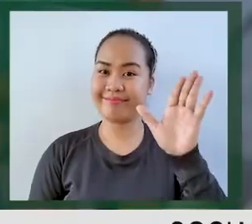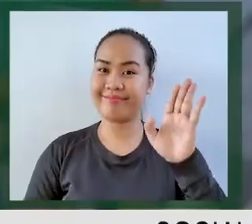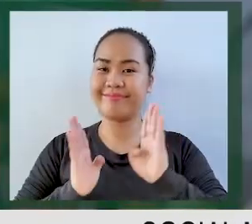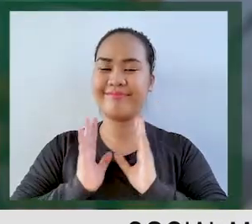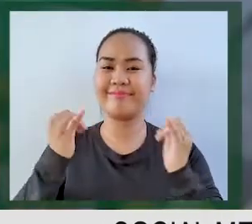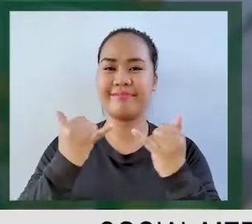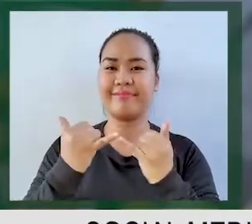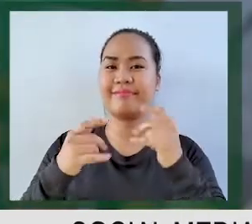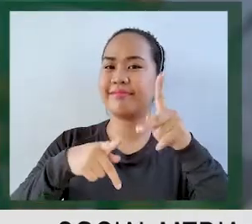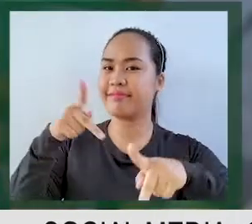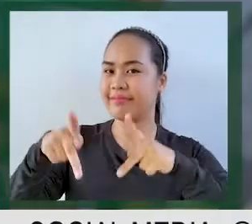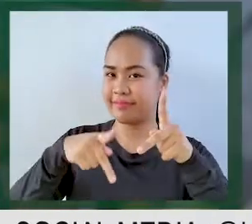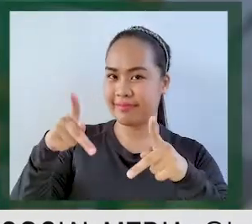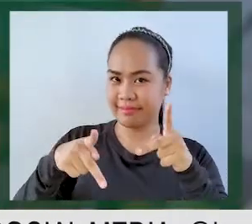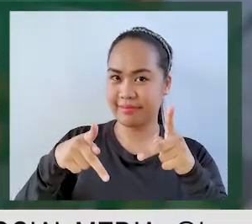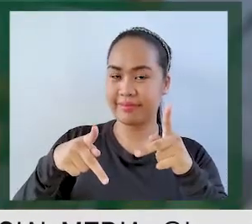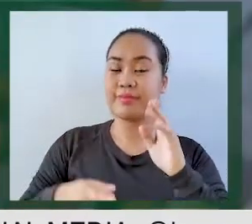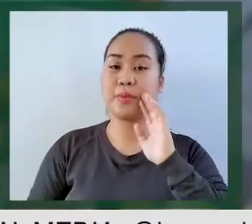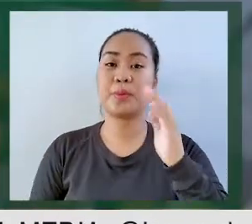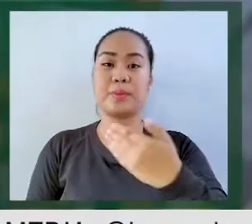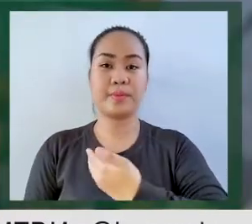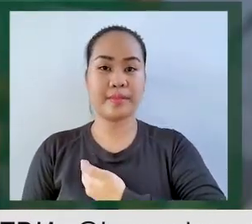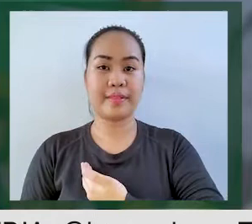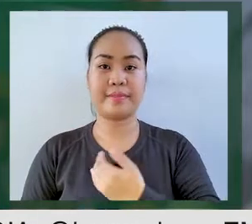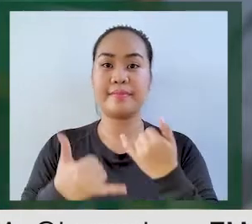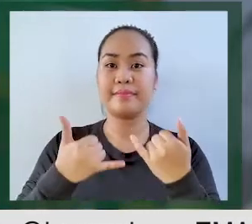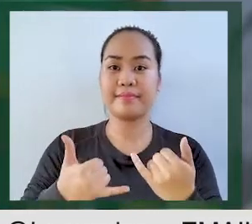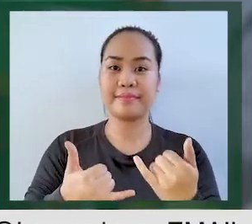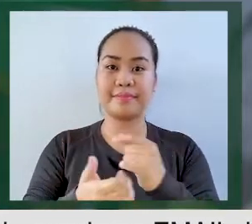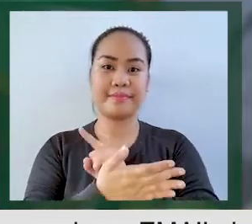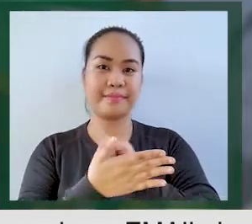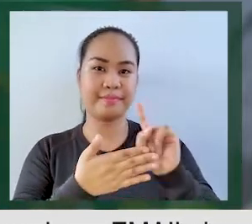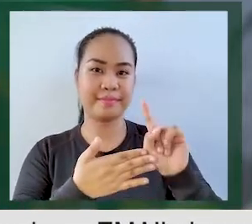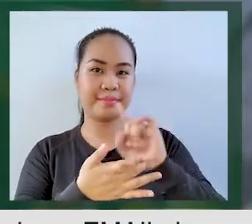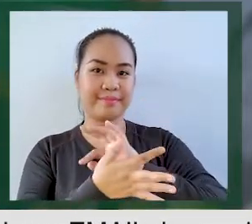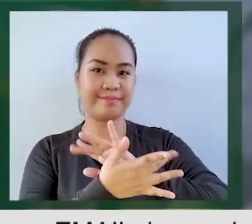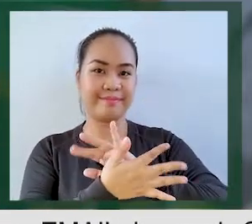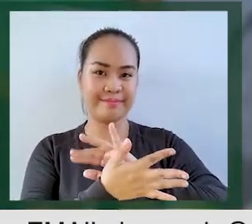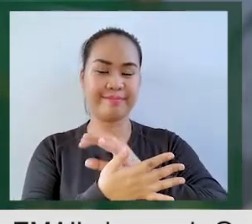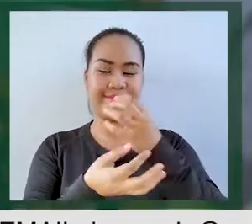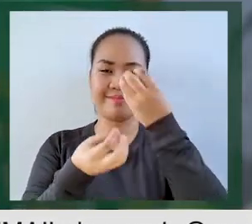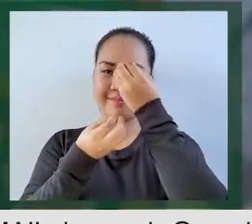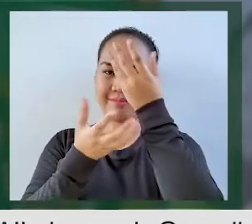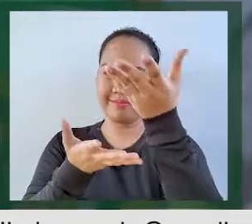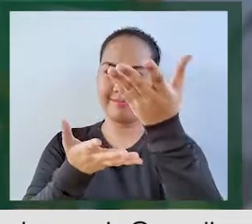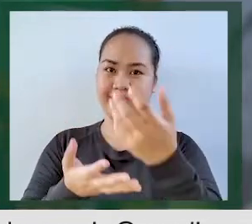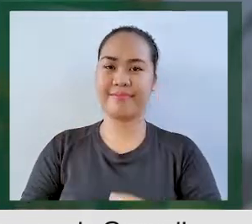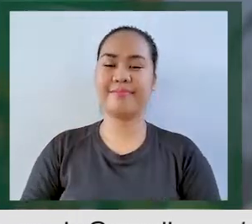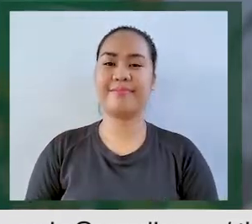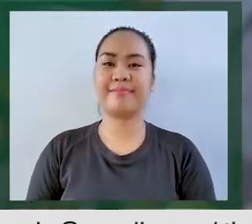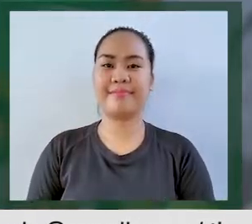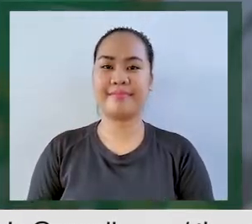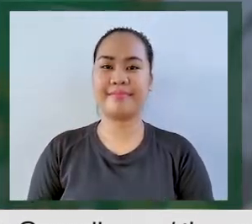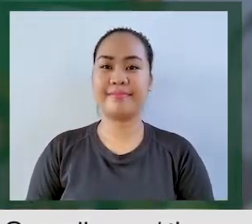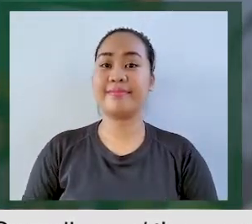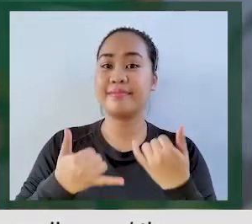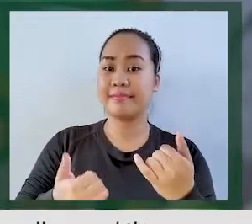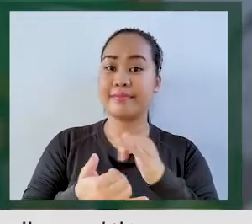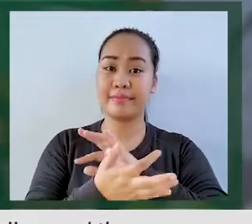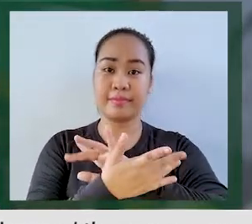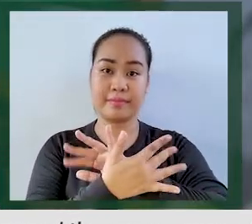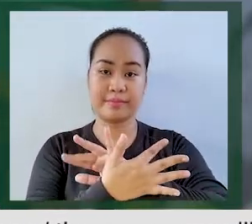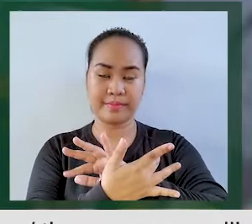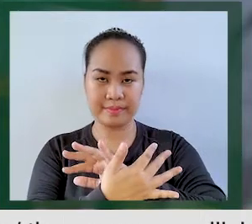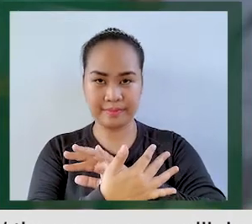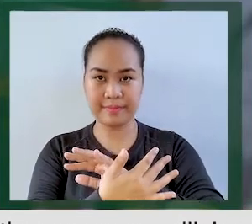Magandang araw po mga kabarangay. So welcome po sa ating weekly COVID-19 updates. So